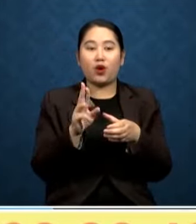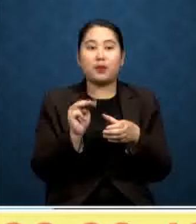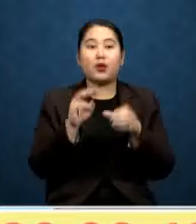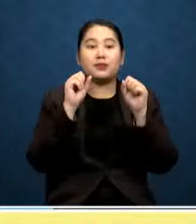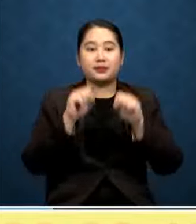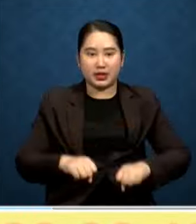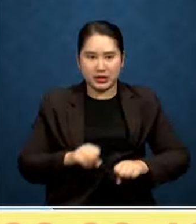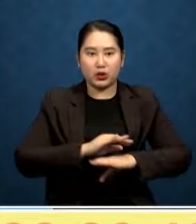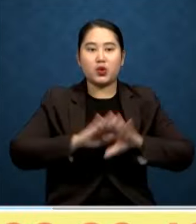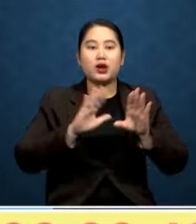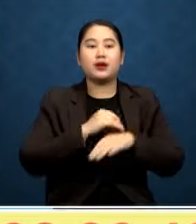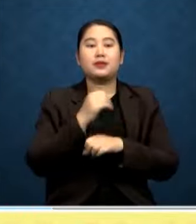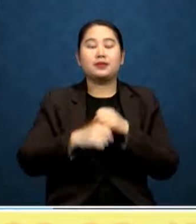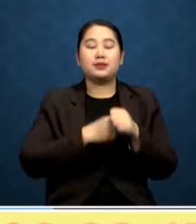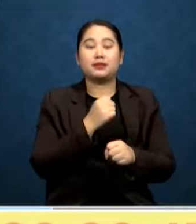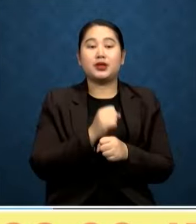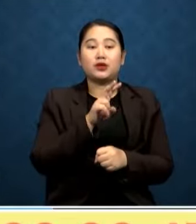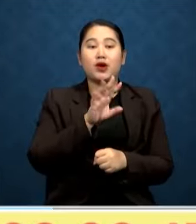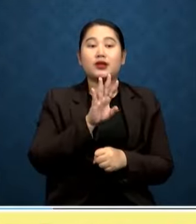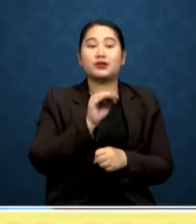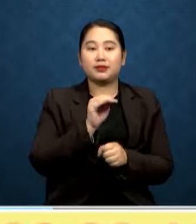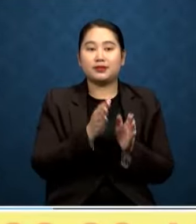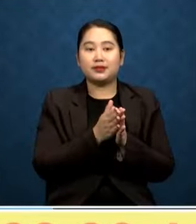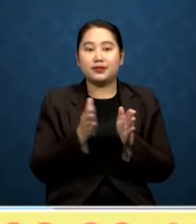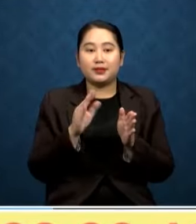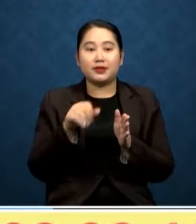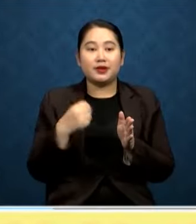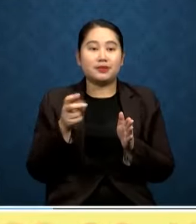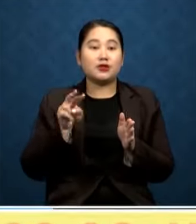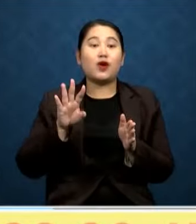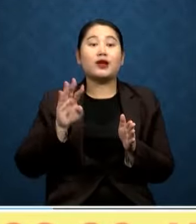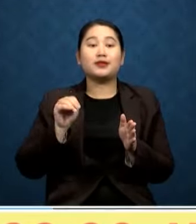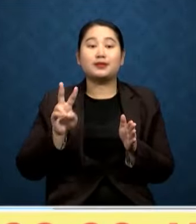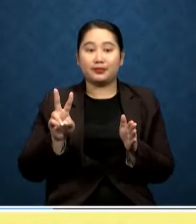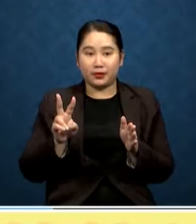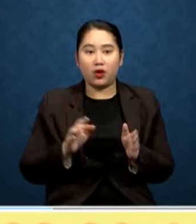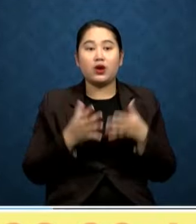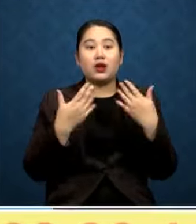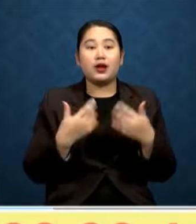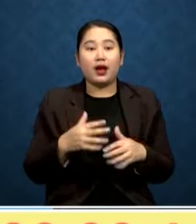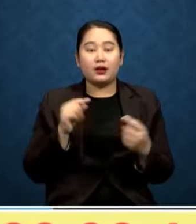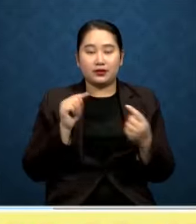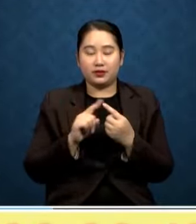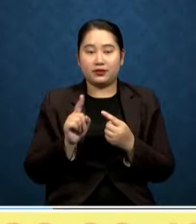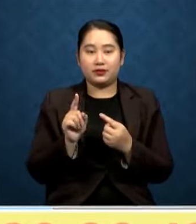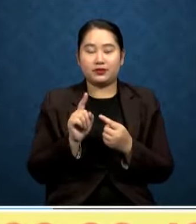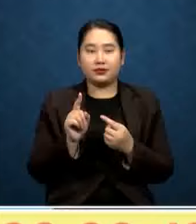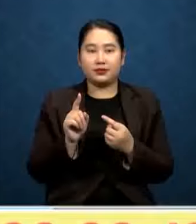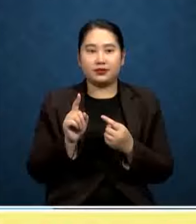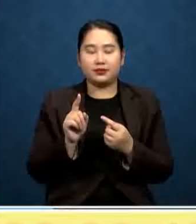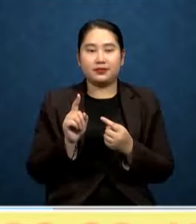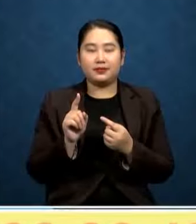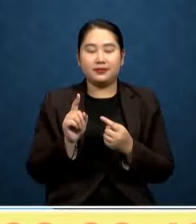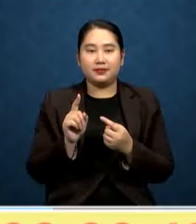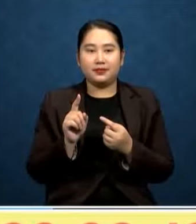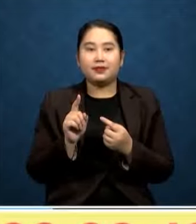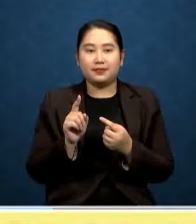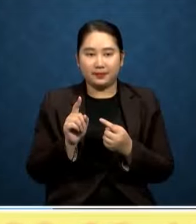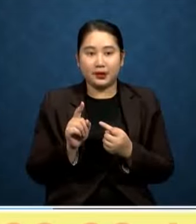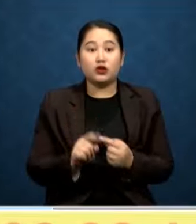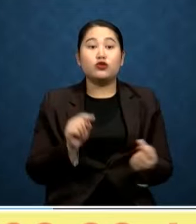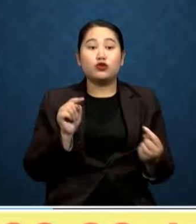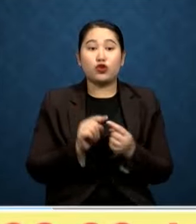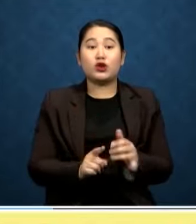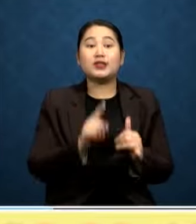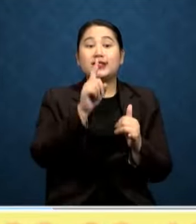ปี2540-254442และอาจมีการมีกรณีในการเสีย